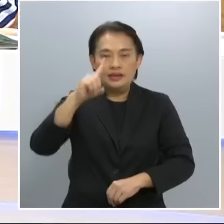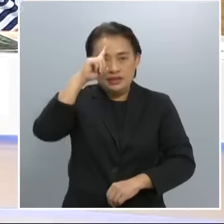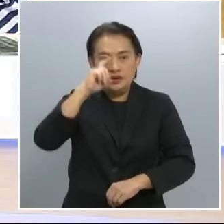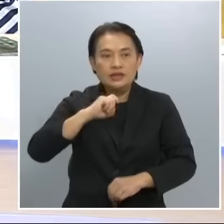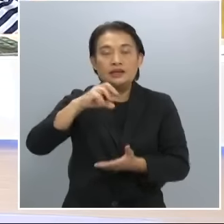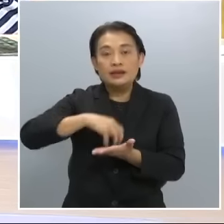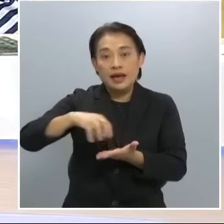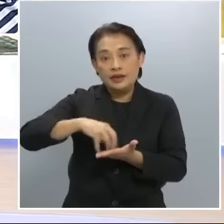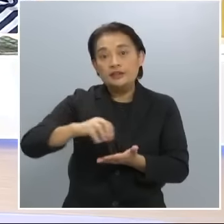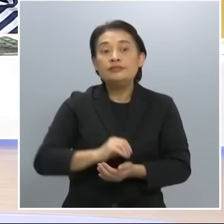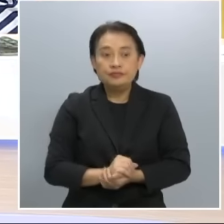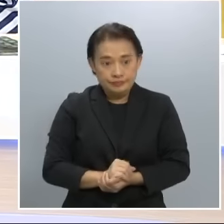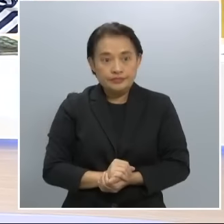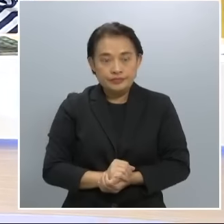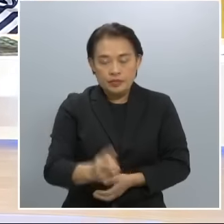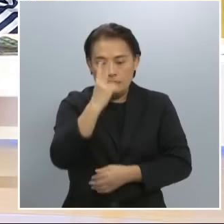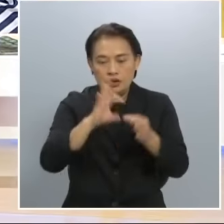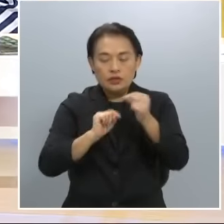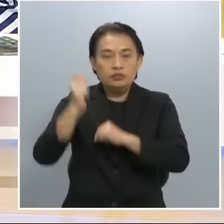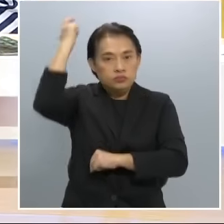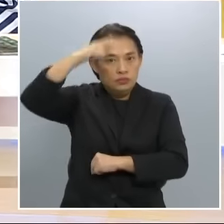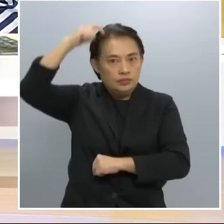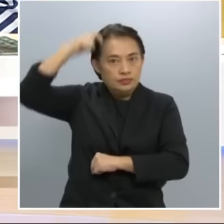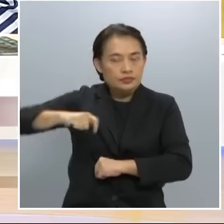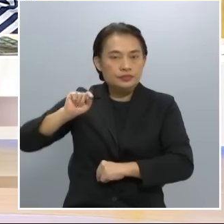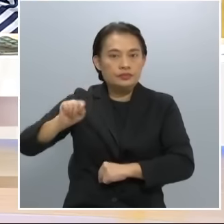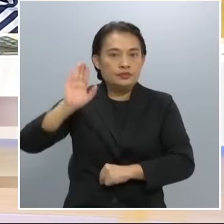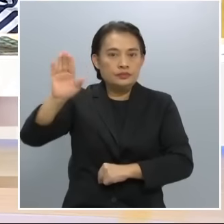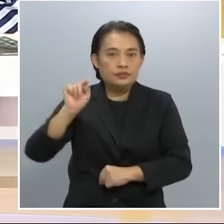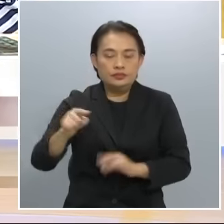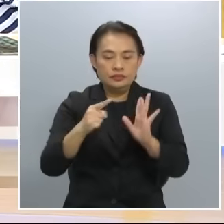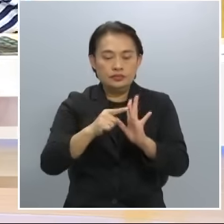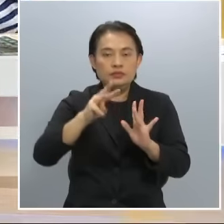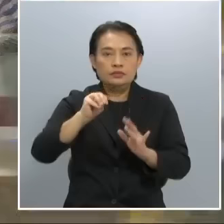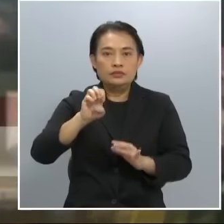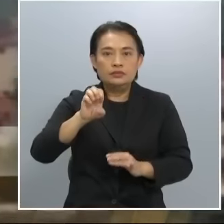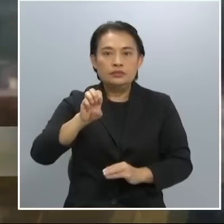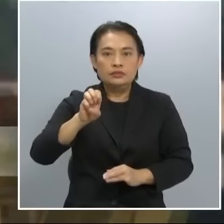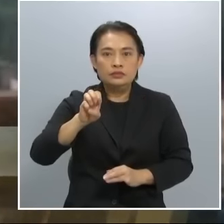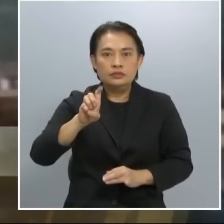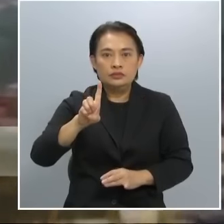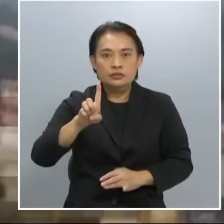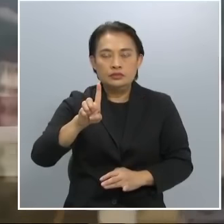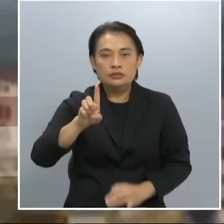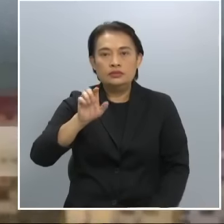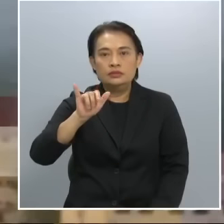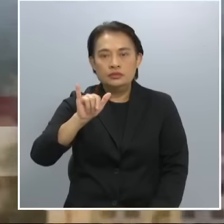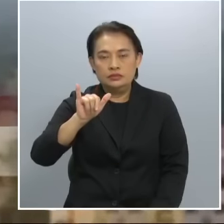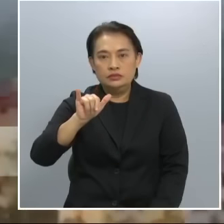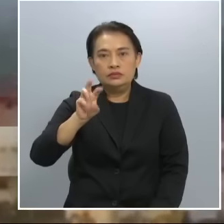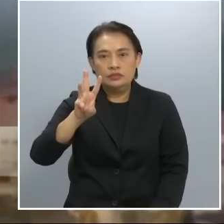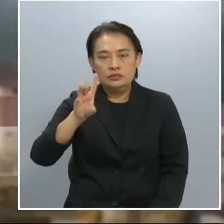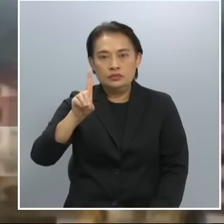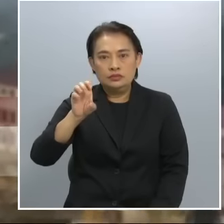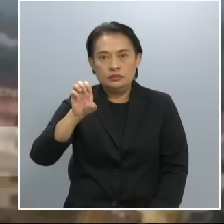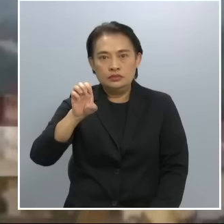ผู้ชมครับสถานการณ์ที่เมียวดีตึงเครียดจริงๆล่าสุดช่วงเช้าที่ผ่านมารัฐมนตรีกลาโหมสุทินคลังแสงบอกนะ